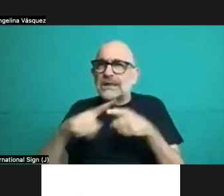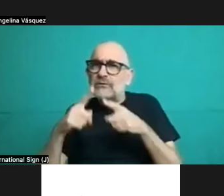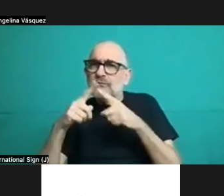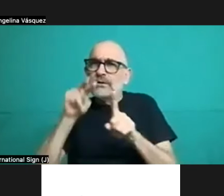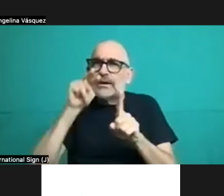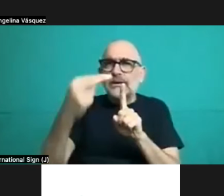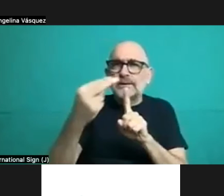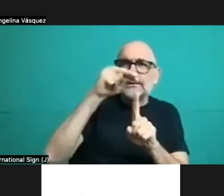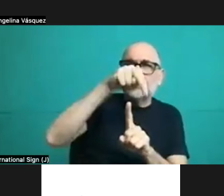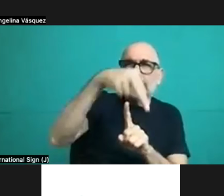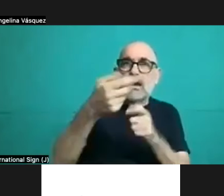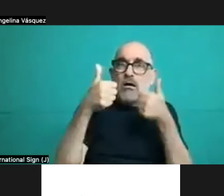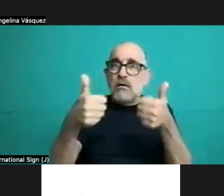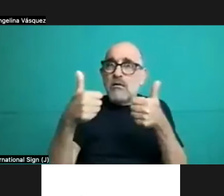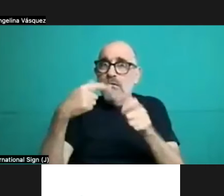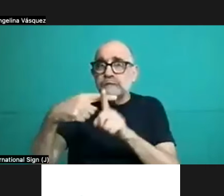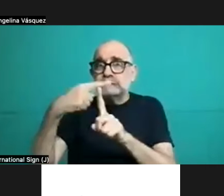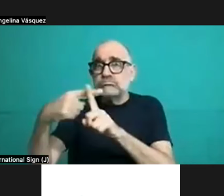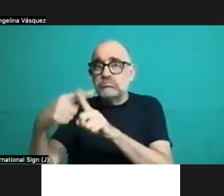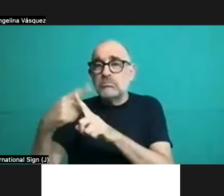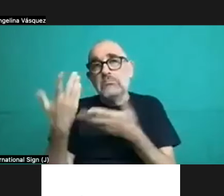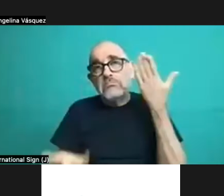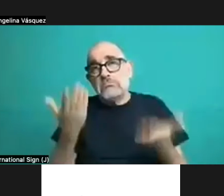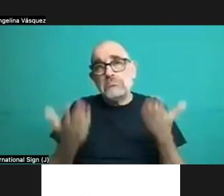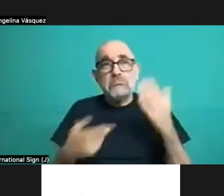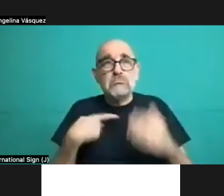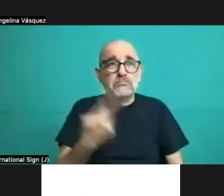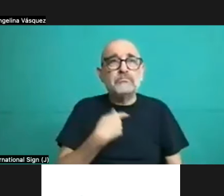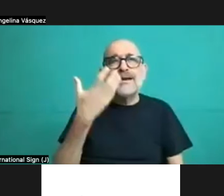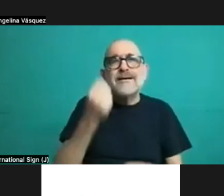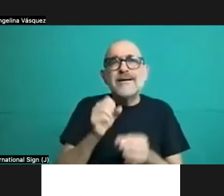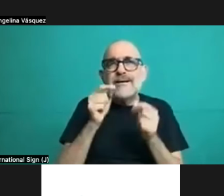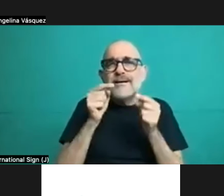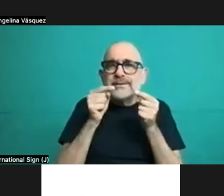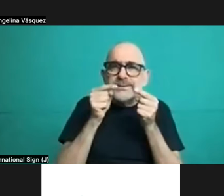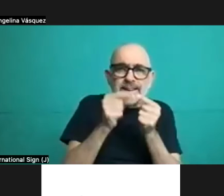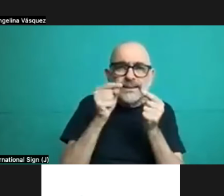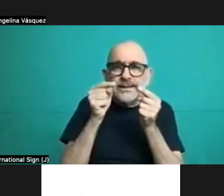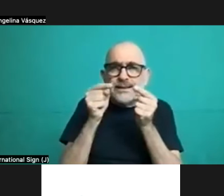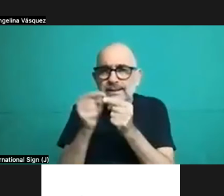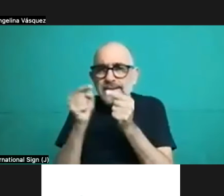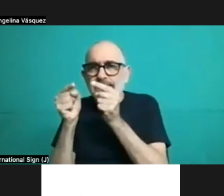depuis différents angles, en fait, toute cette question. On a